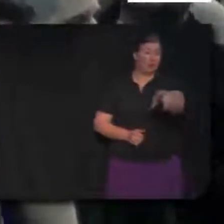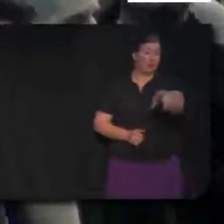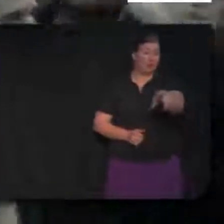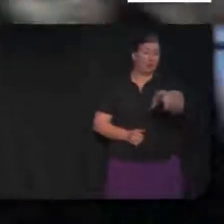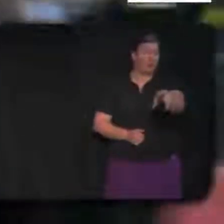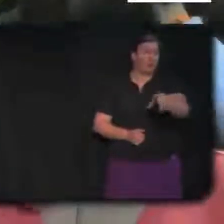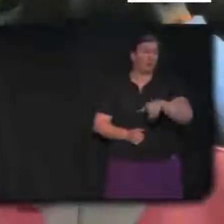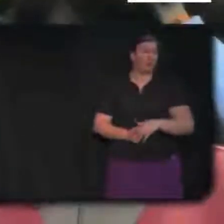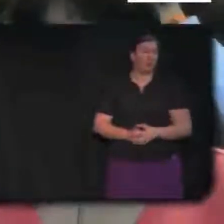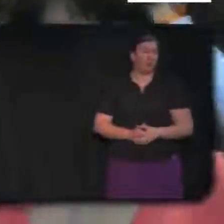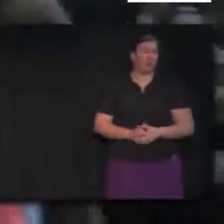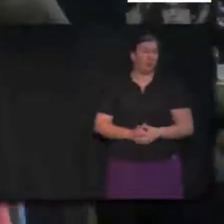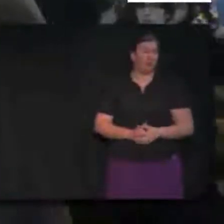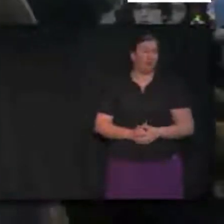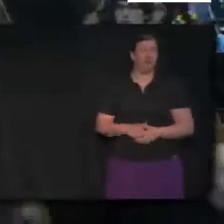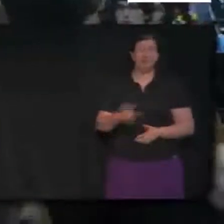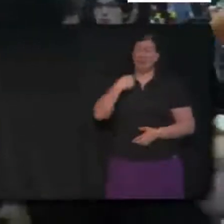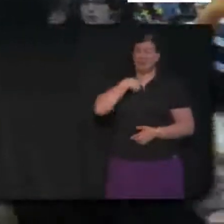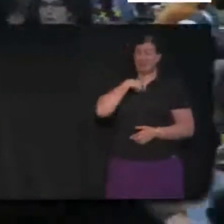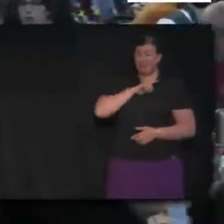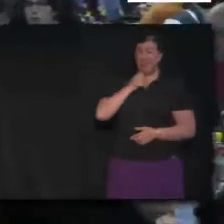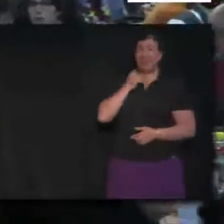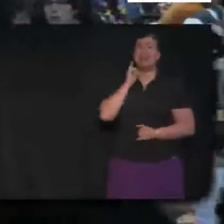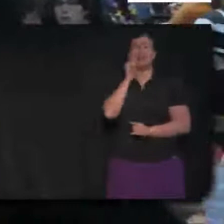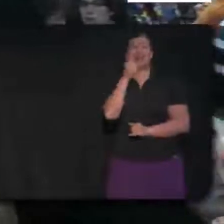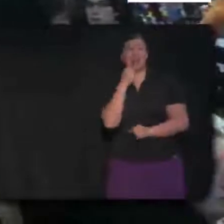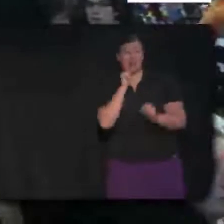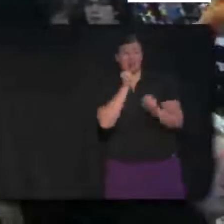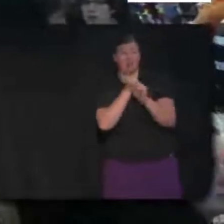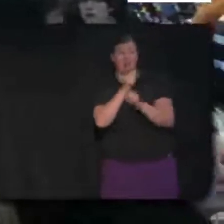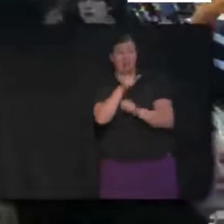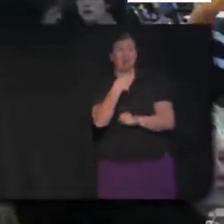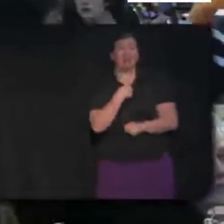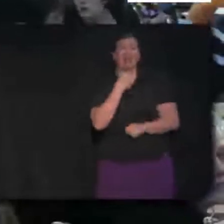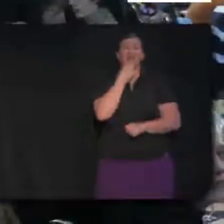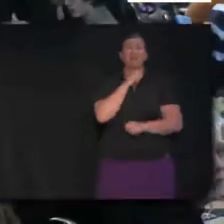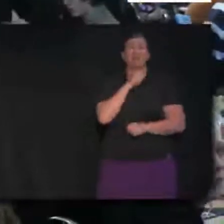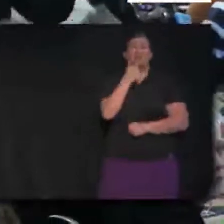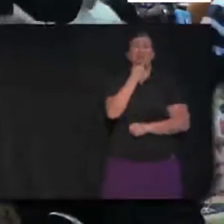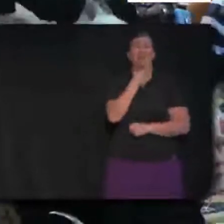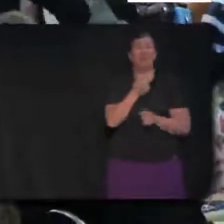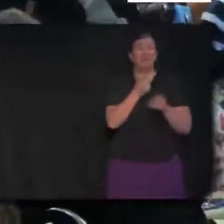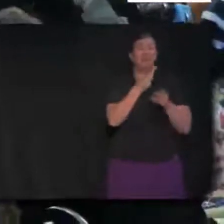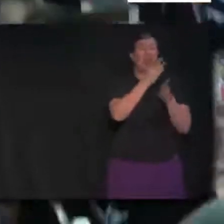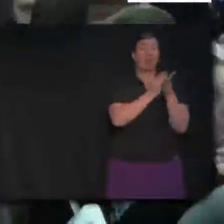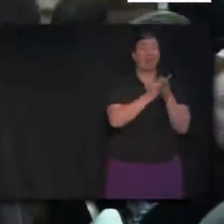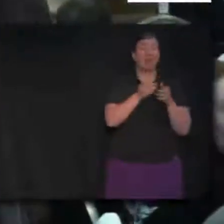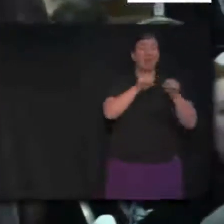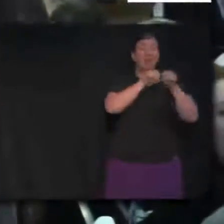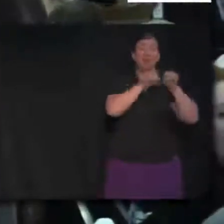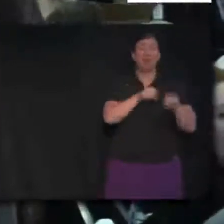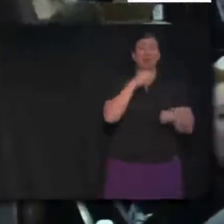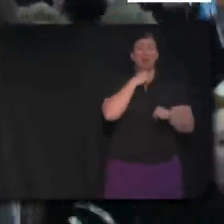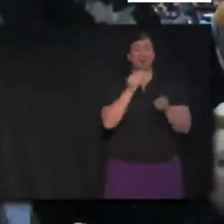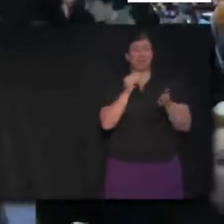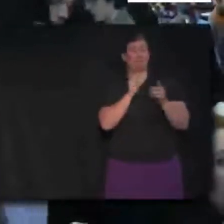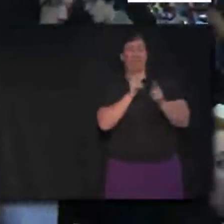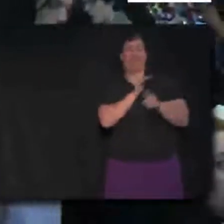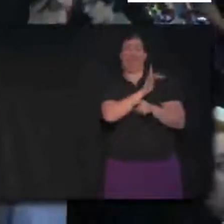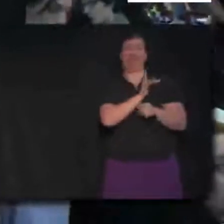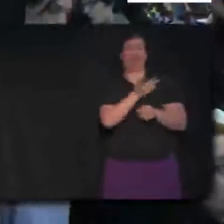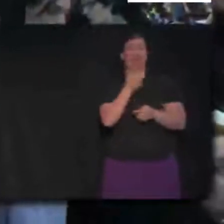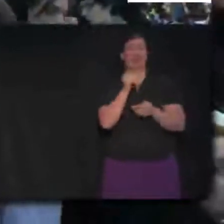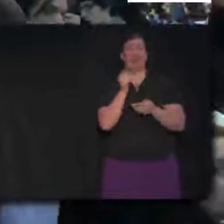ja ja mach ich bin gegen alle alles was nicht ist weil ich kann man System gewährleistet und die geheime Abstimmung gewährleistet wir sind in den